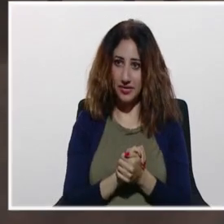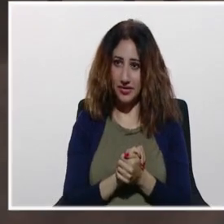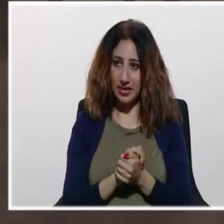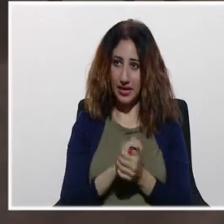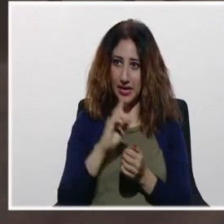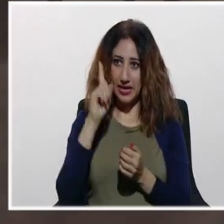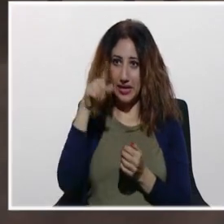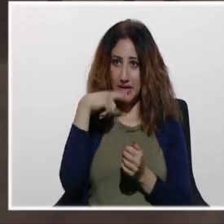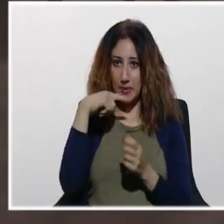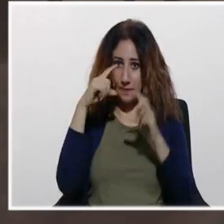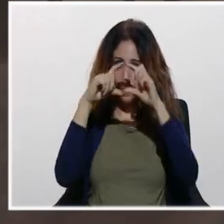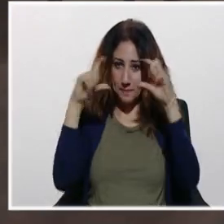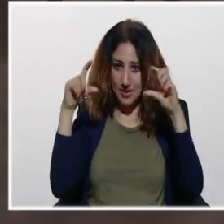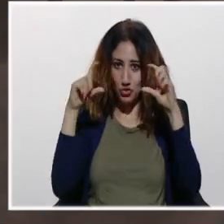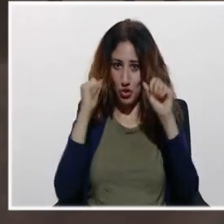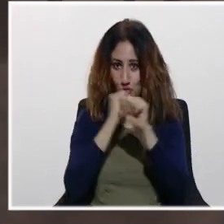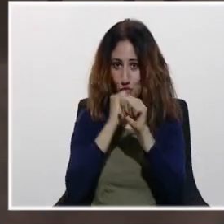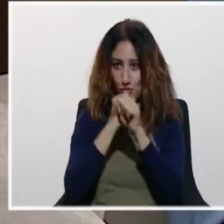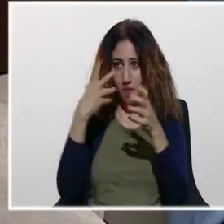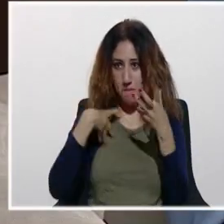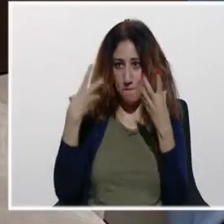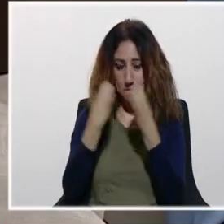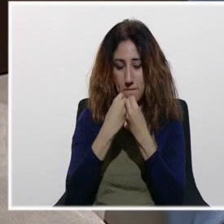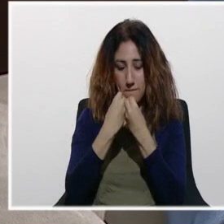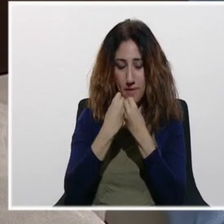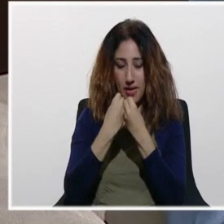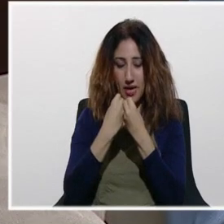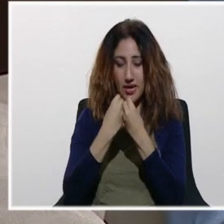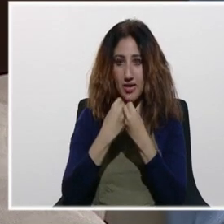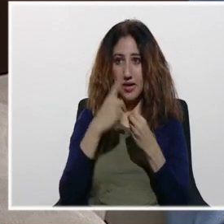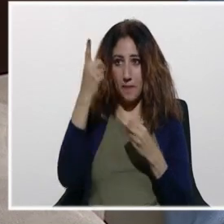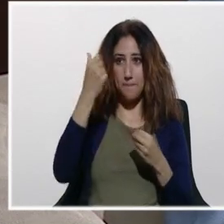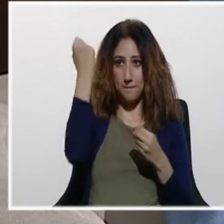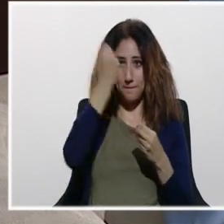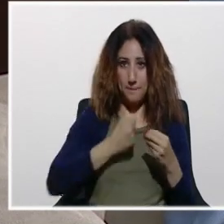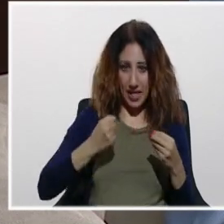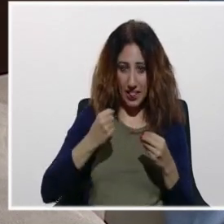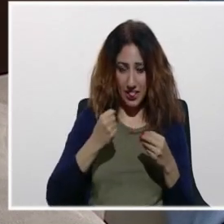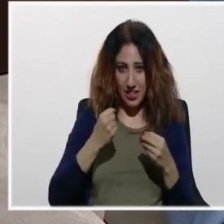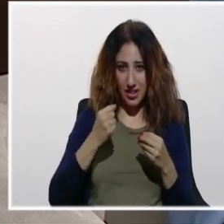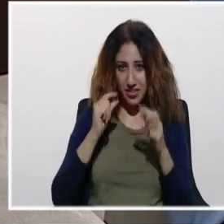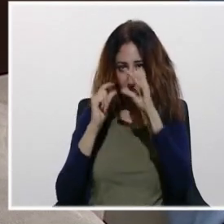ولما في المشهد اللي انت شفته بيبرس يقتل قطز،